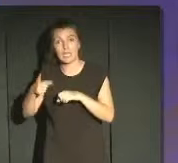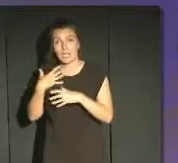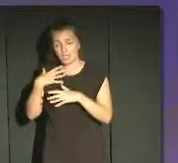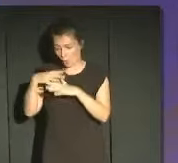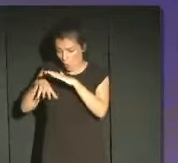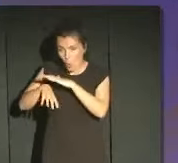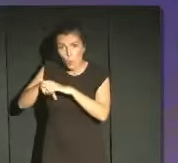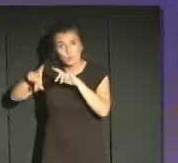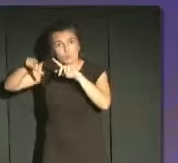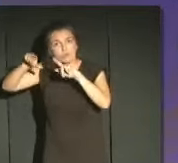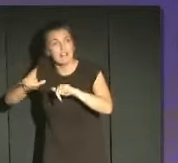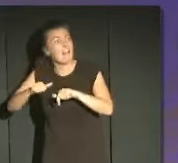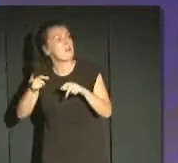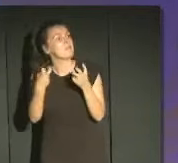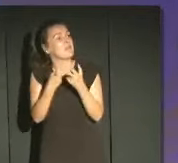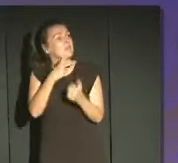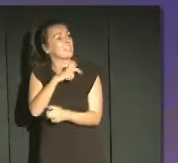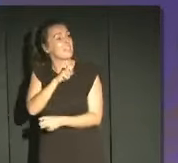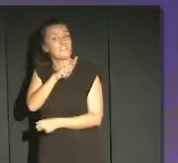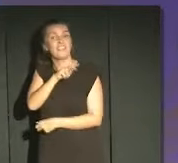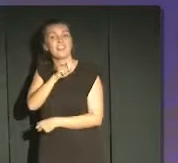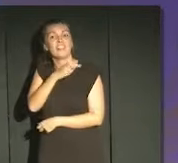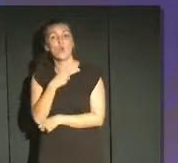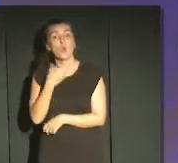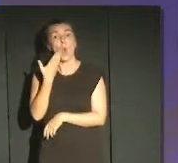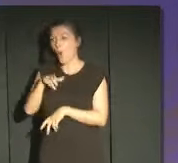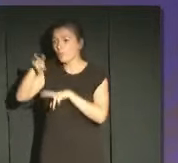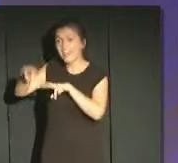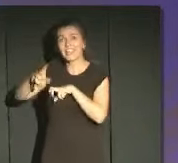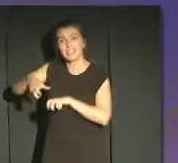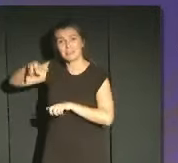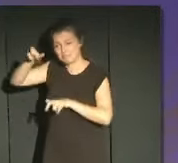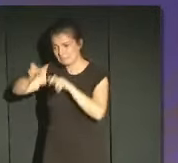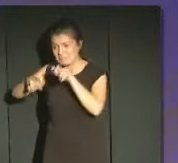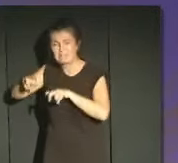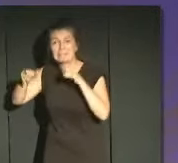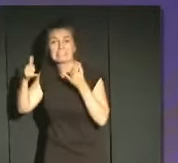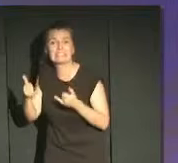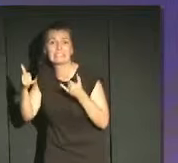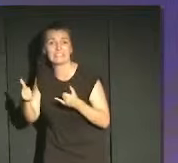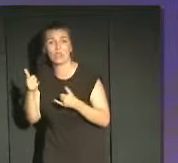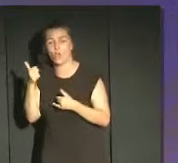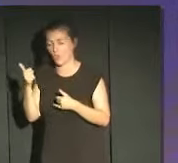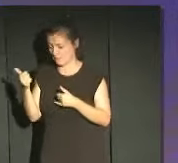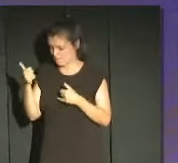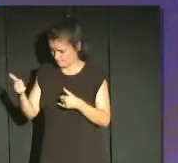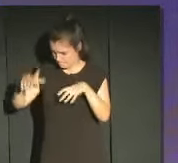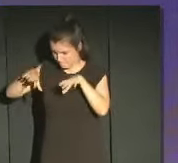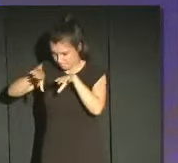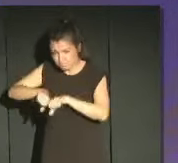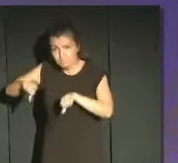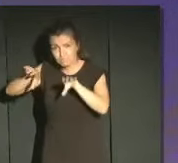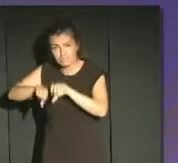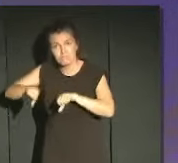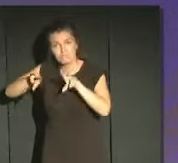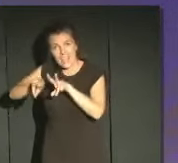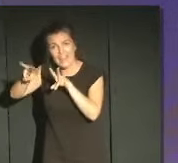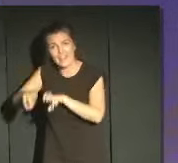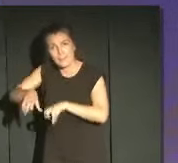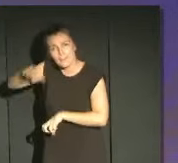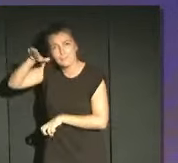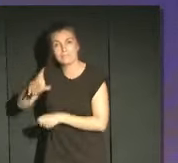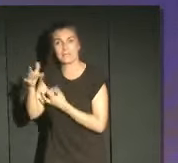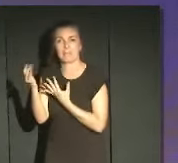comme et tous les agriculteurs du Pays qui participent aujourd'hui à faire de la production agricole